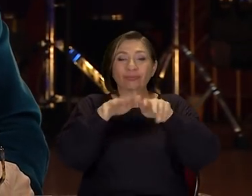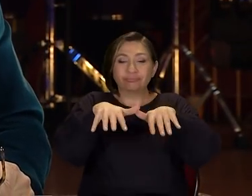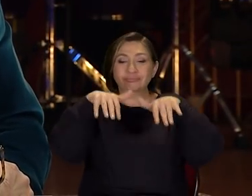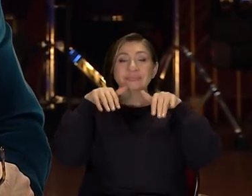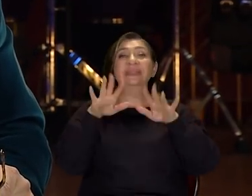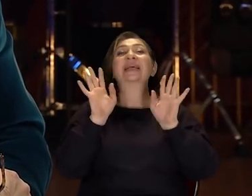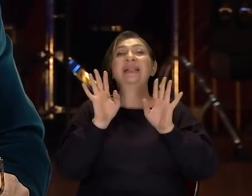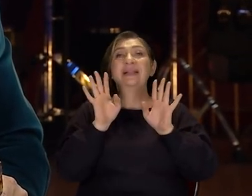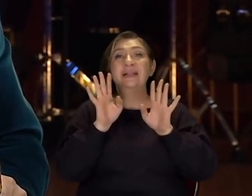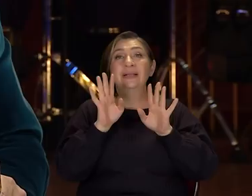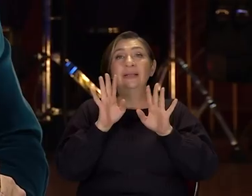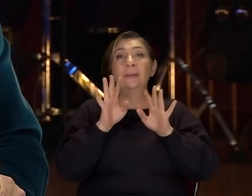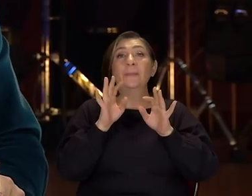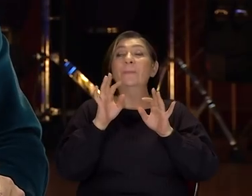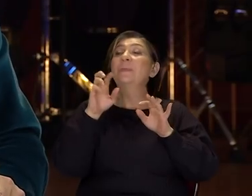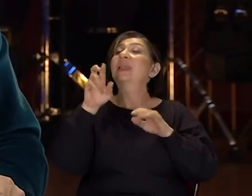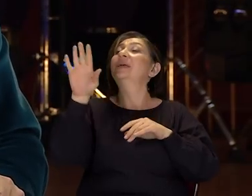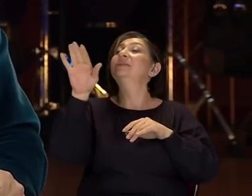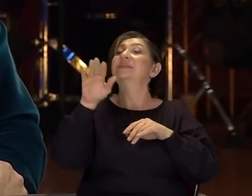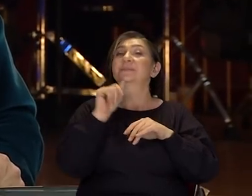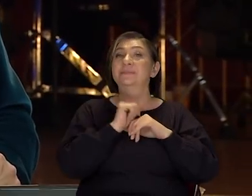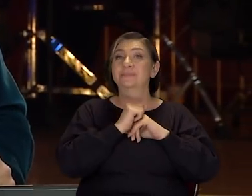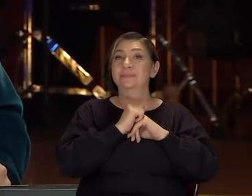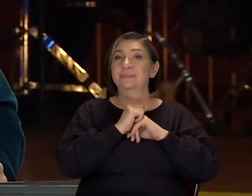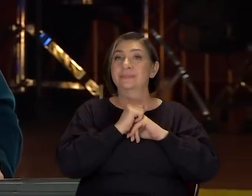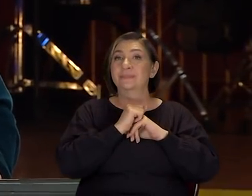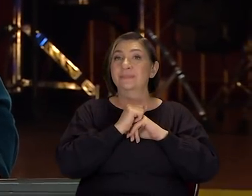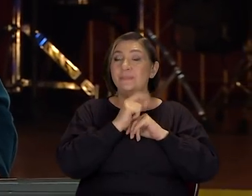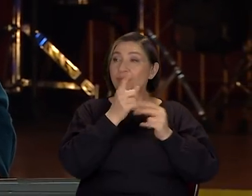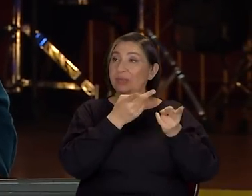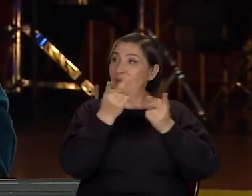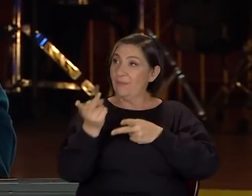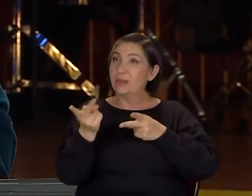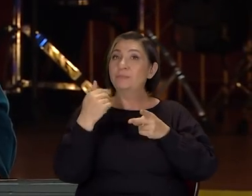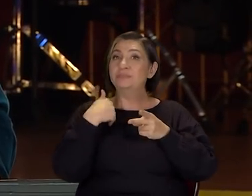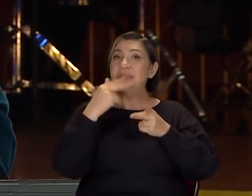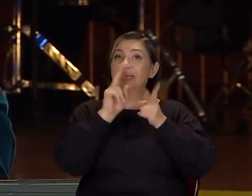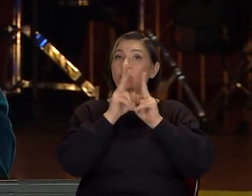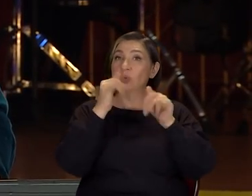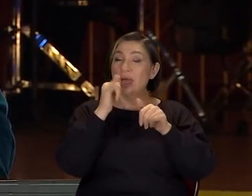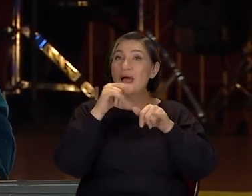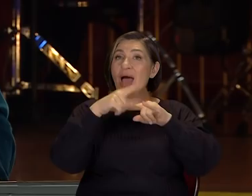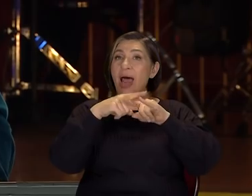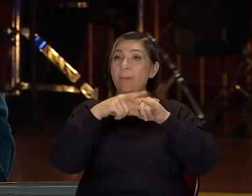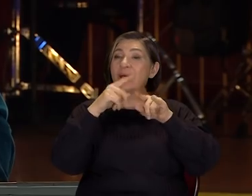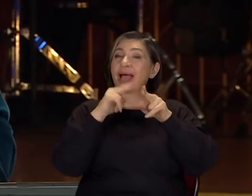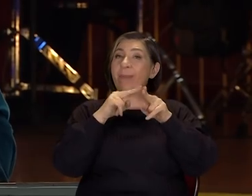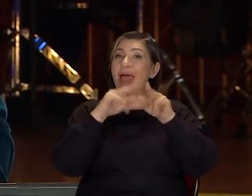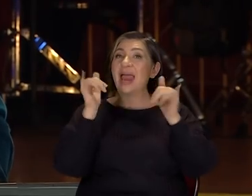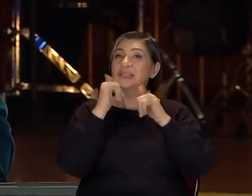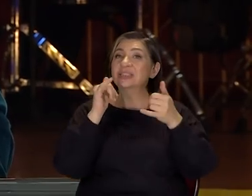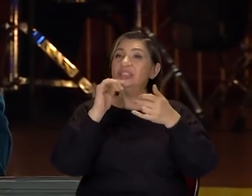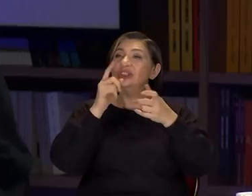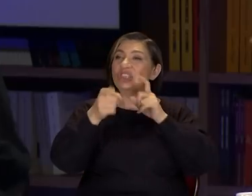halinde değil. Pınar, şey yapalım. Bir davet edelim bizdeki bir oyuna. Mesela Harem Kabare ya da Eğlence